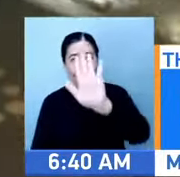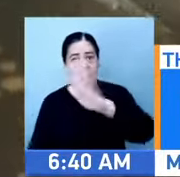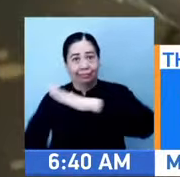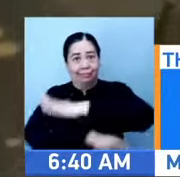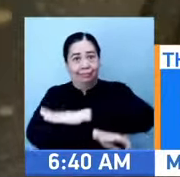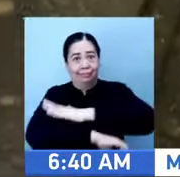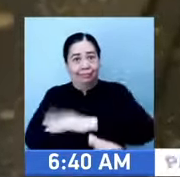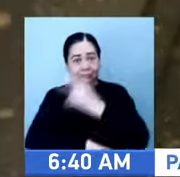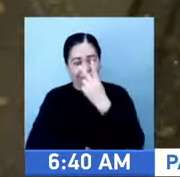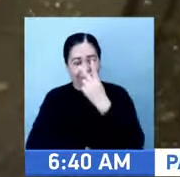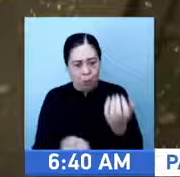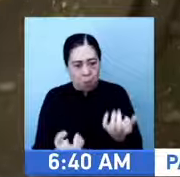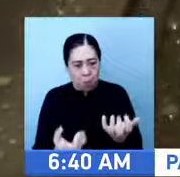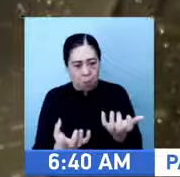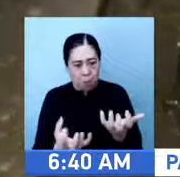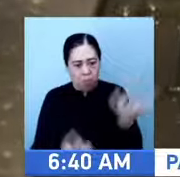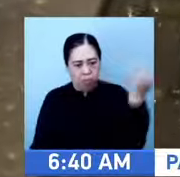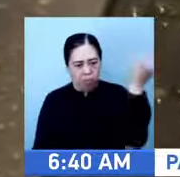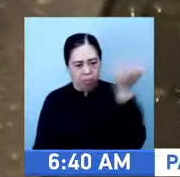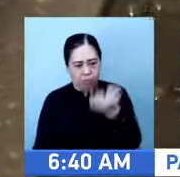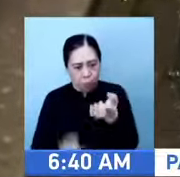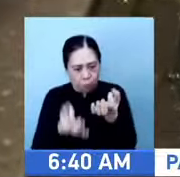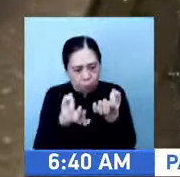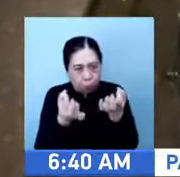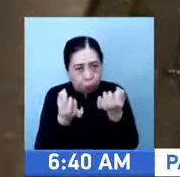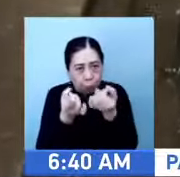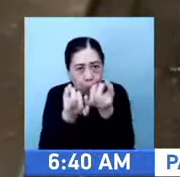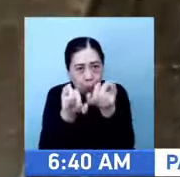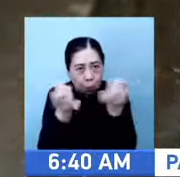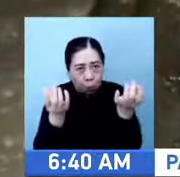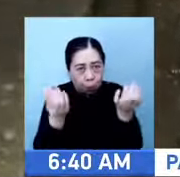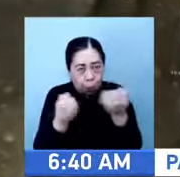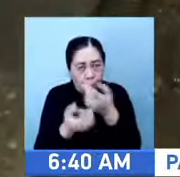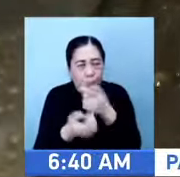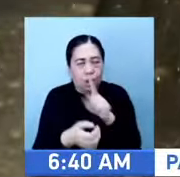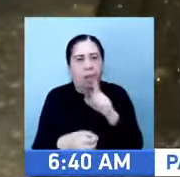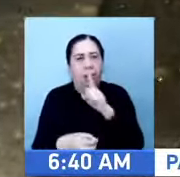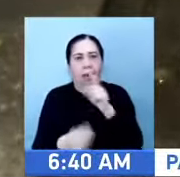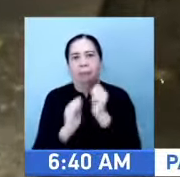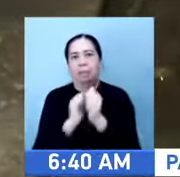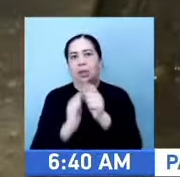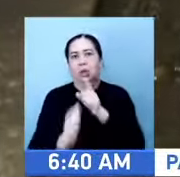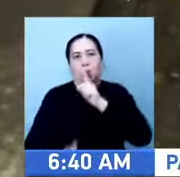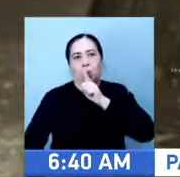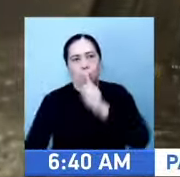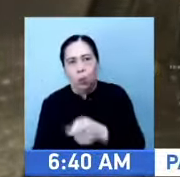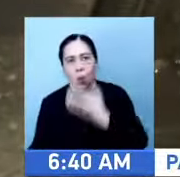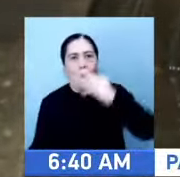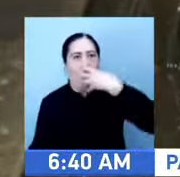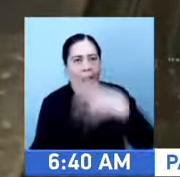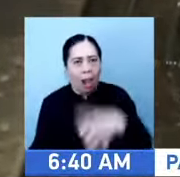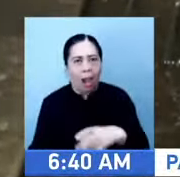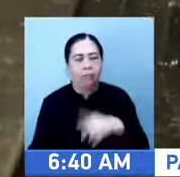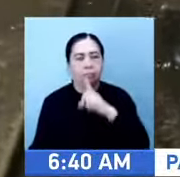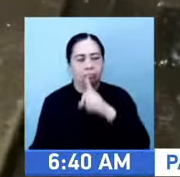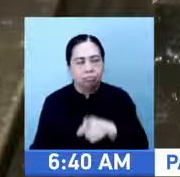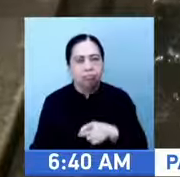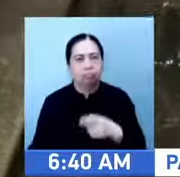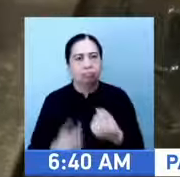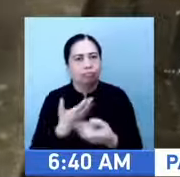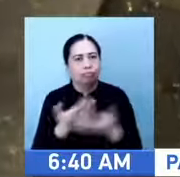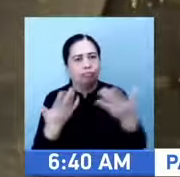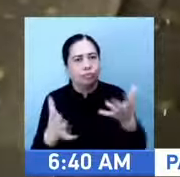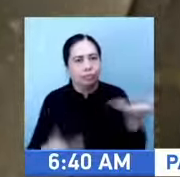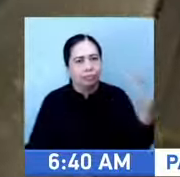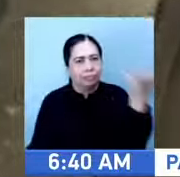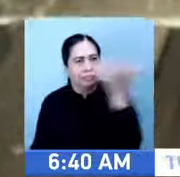yung nagbabubble-bubbles yung kwan, yung sauce niya, alam mong mainit na isa-serve sa'yo yung pagkain. And of course,